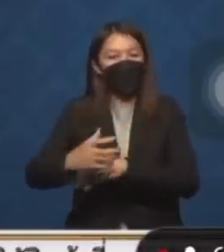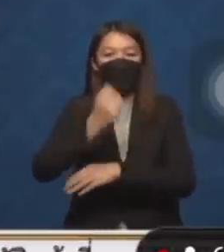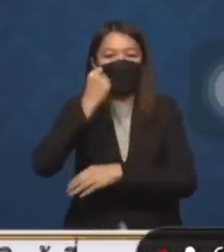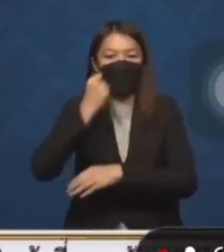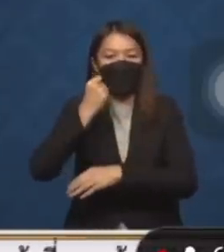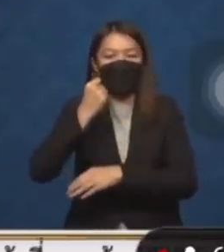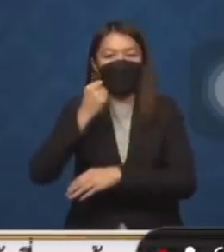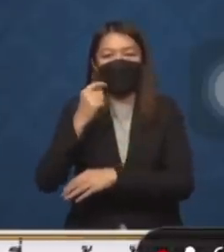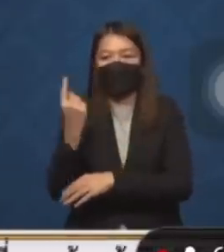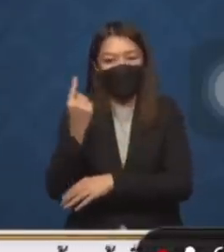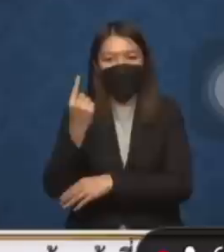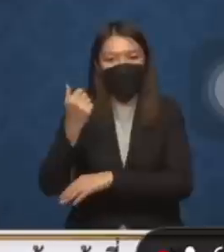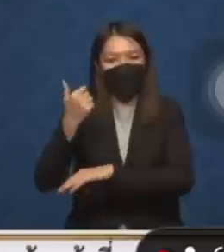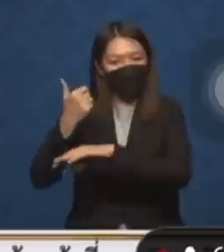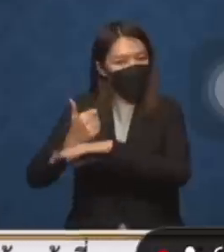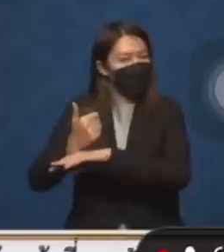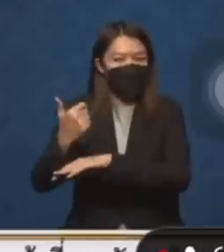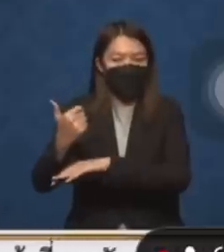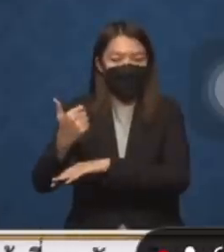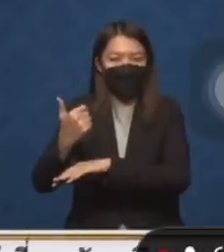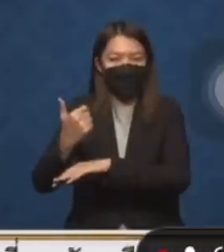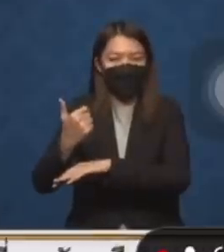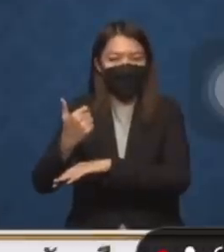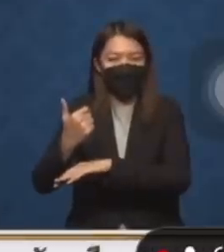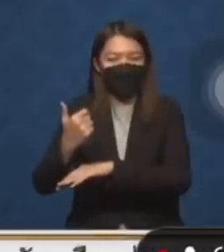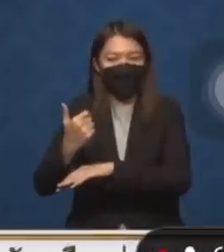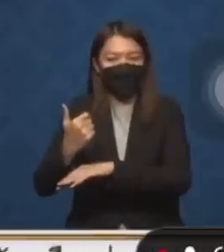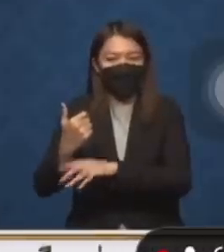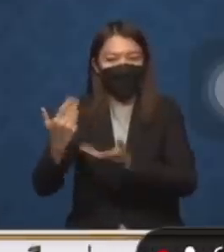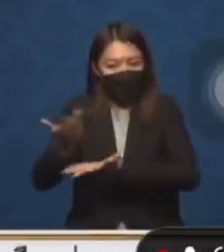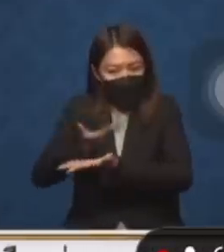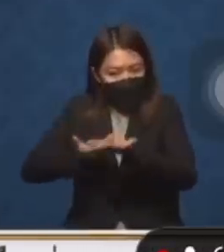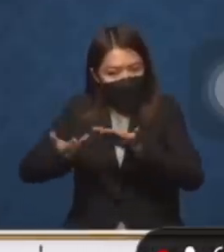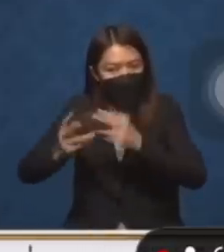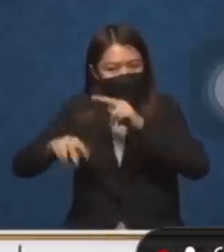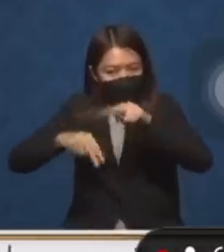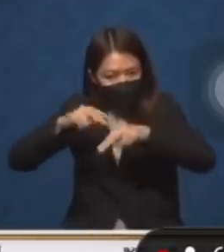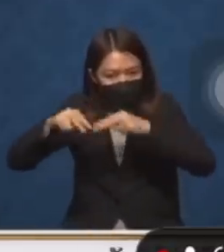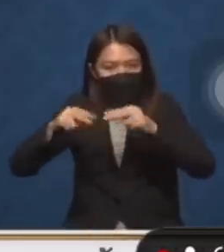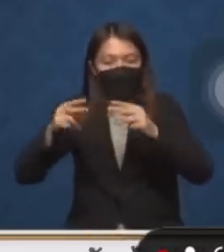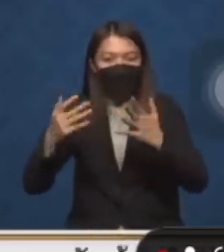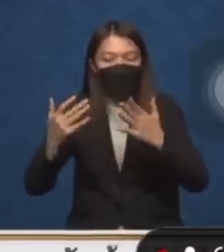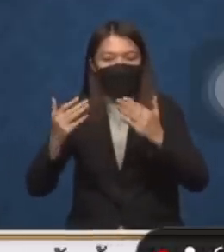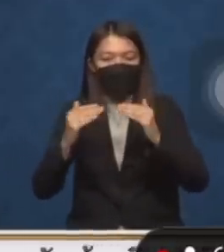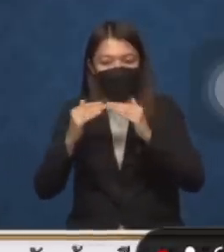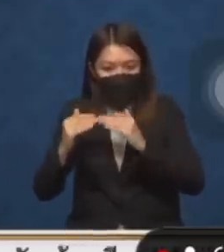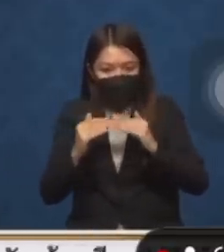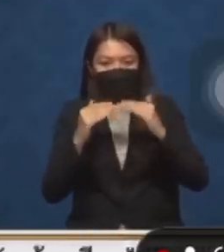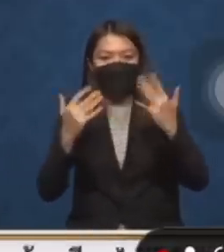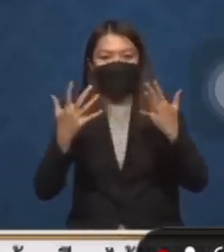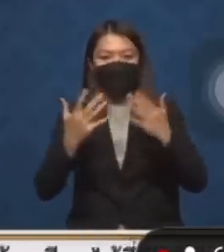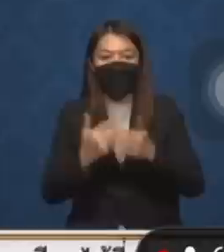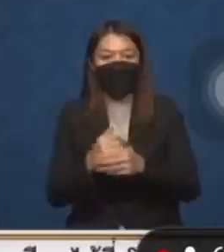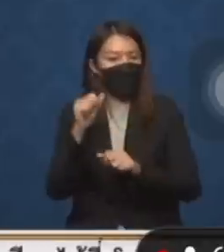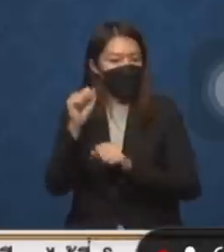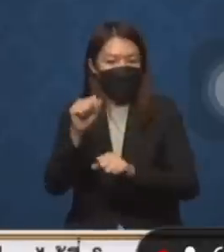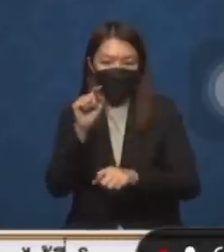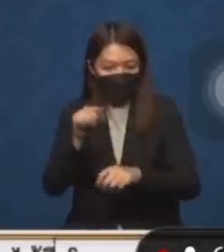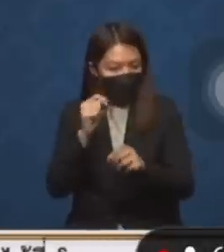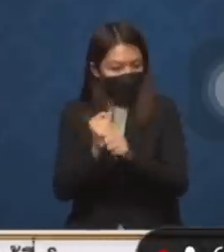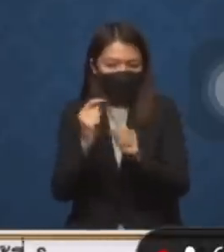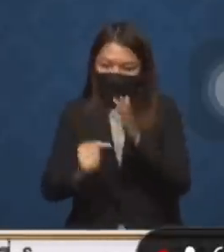โดยคนคนเดียวขาดการมส่วร่วมขาดการตรวสถงดุลและเมอปกาศใช้ก็ให้มผลบคบทันที